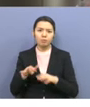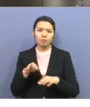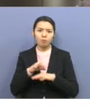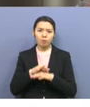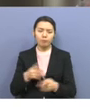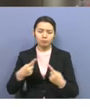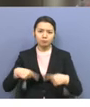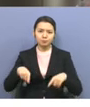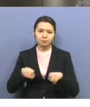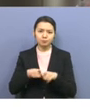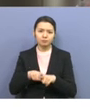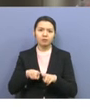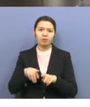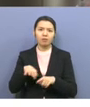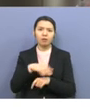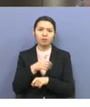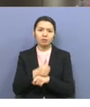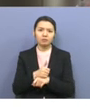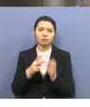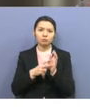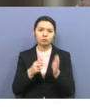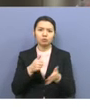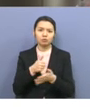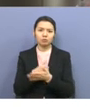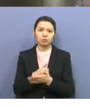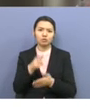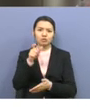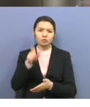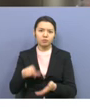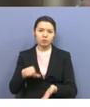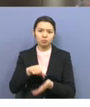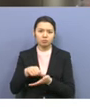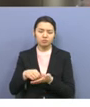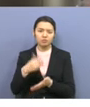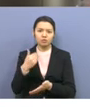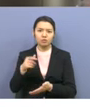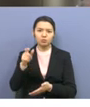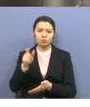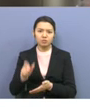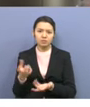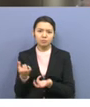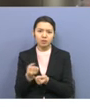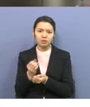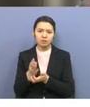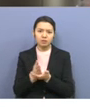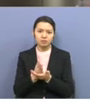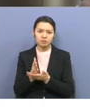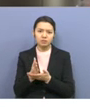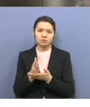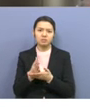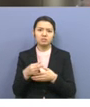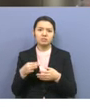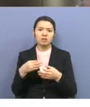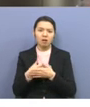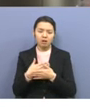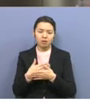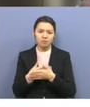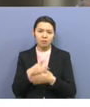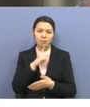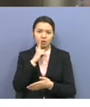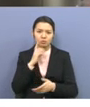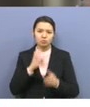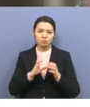ұйымдастырдық. Насихат жұмыстарына бас аяғы 700-ден астам адам қатысты. Оның ішінде азаматтық қорғаныс саласы мен еріктілер, сонымен қатар студент жастар